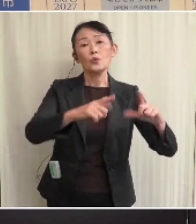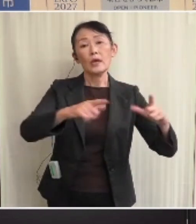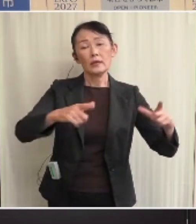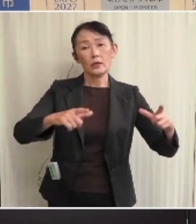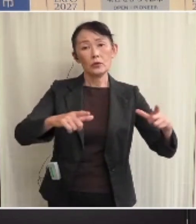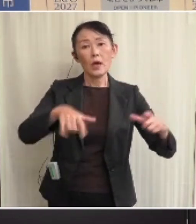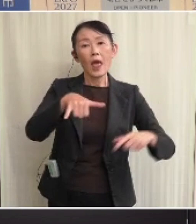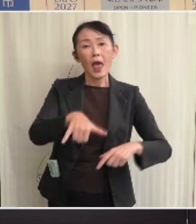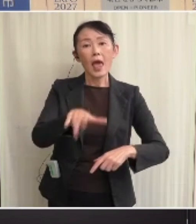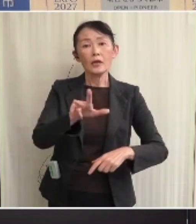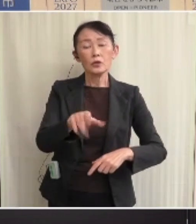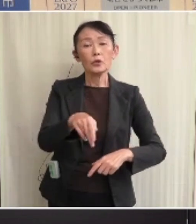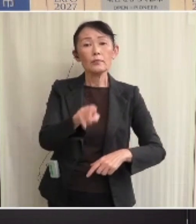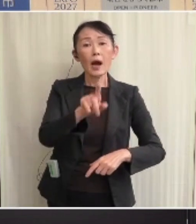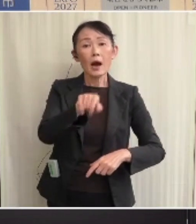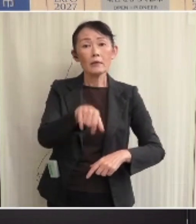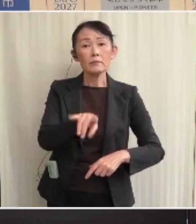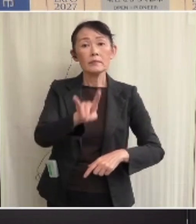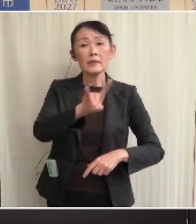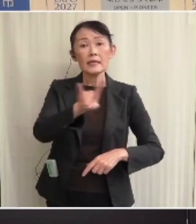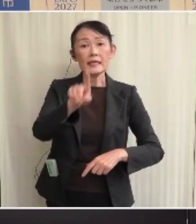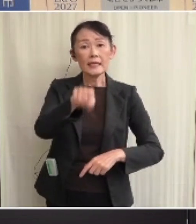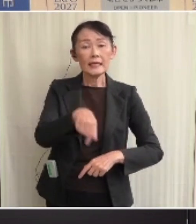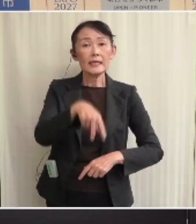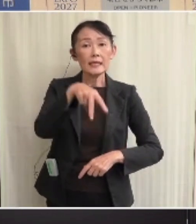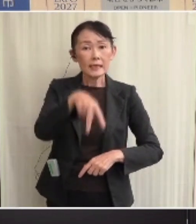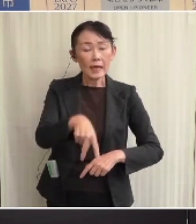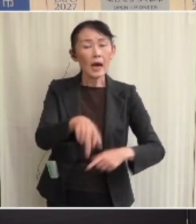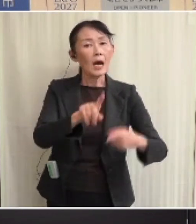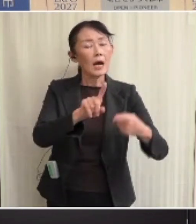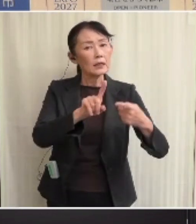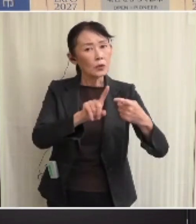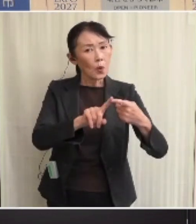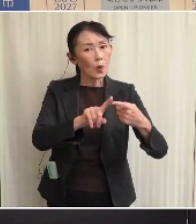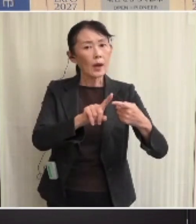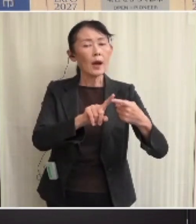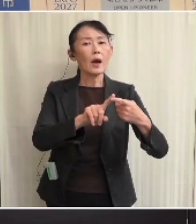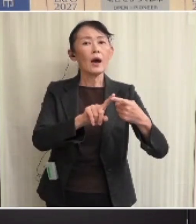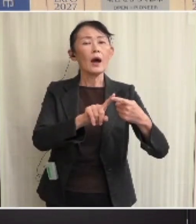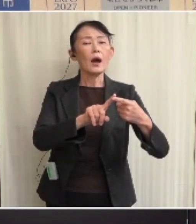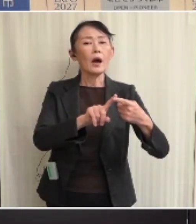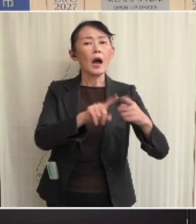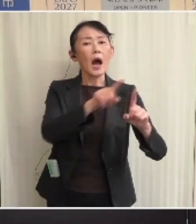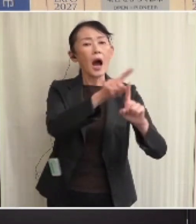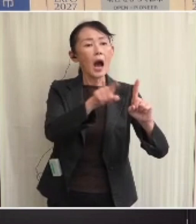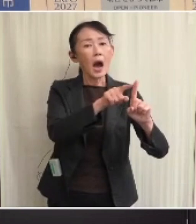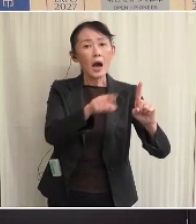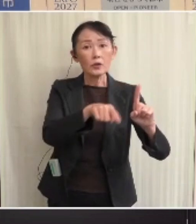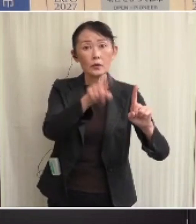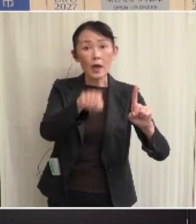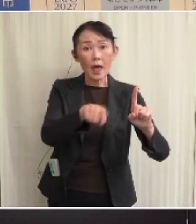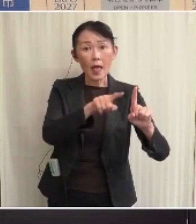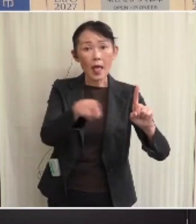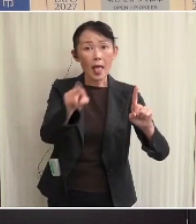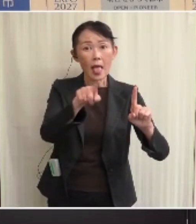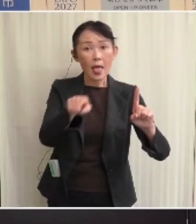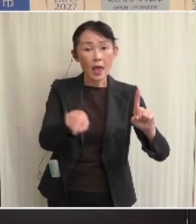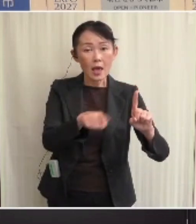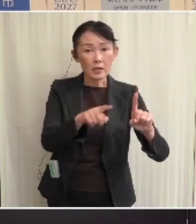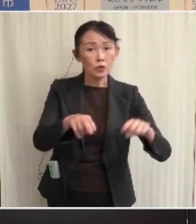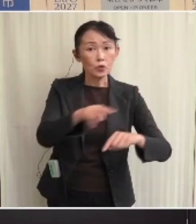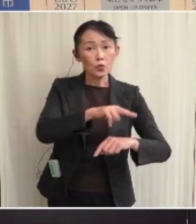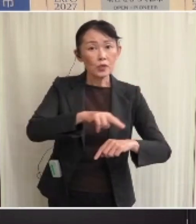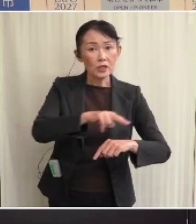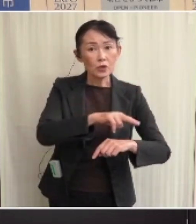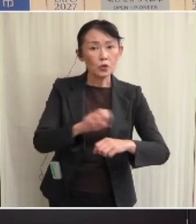ナやですね、その RS ウイルス、コロナ、その他熱中症